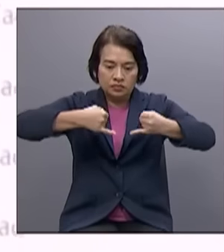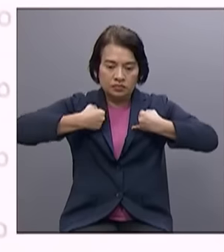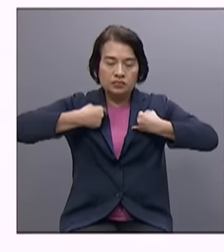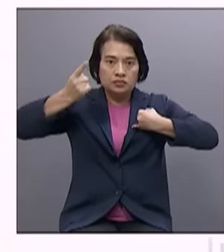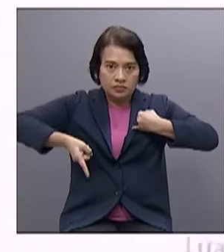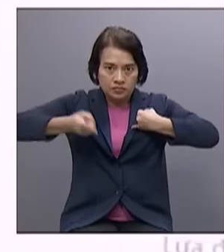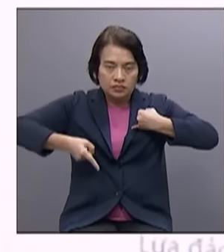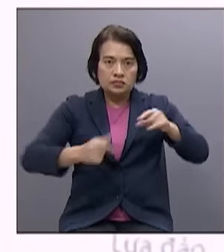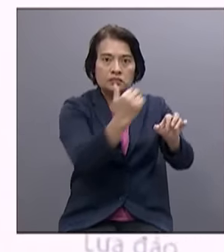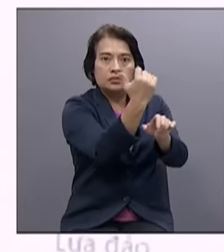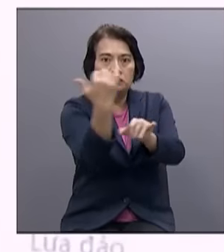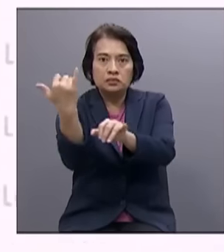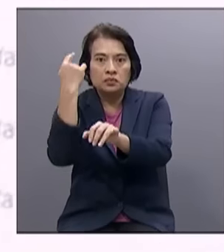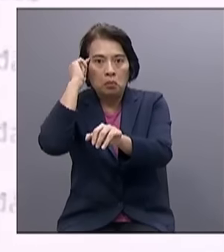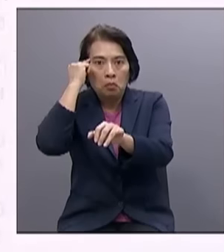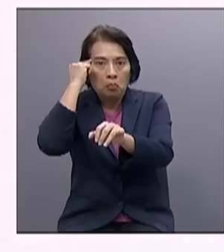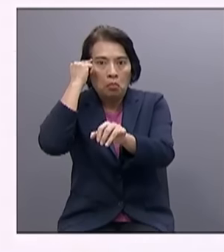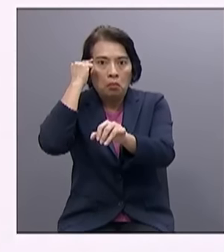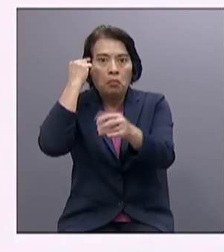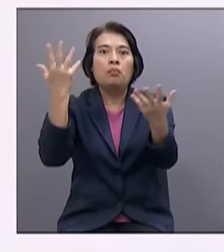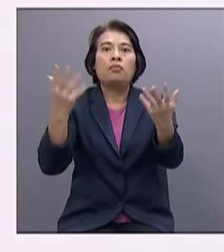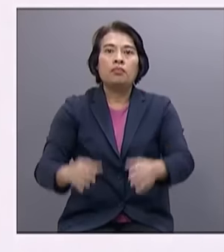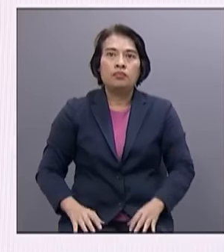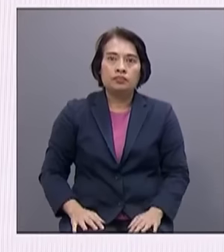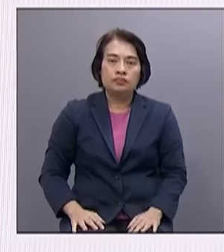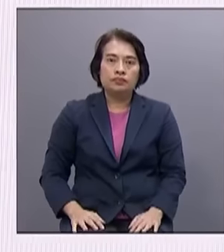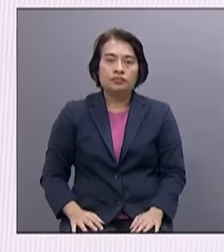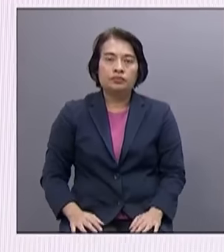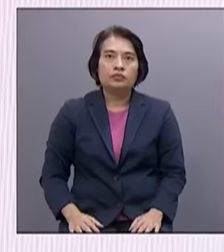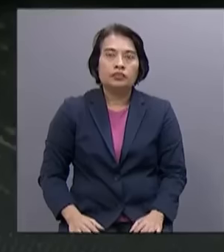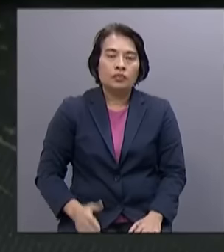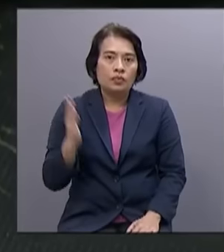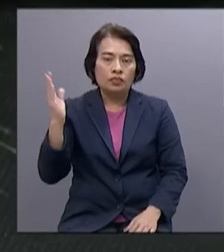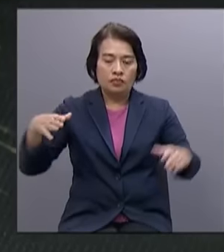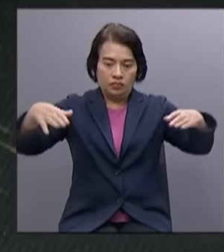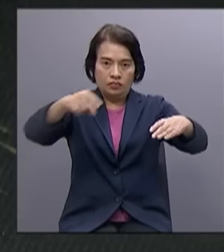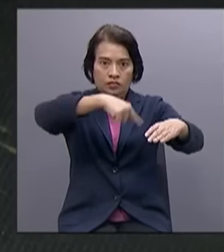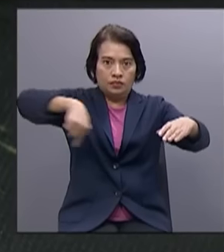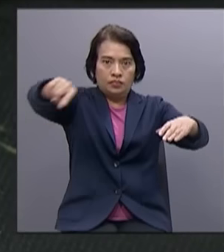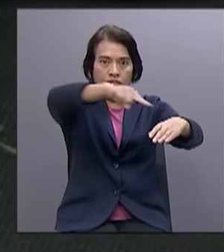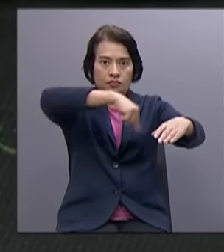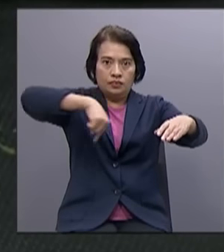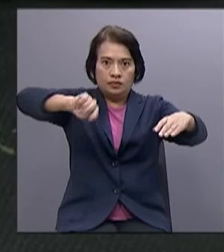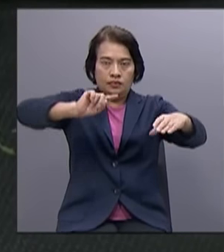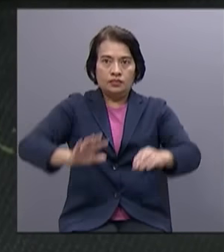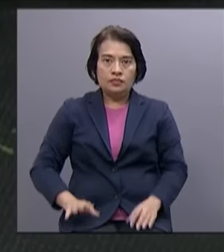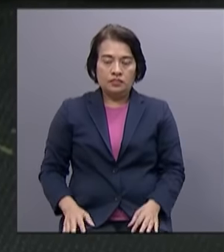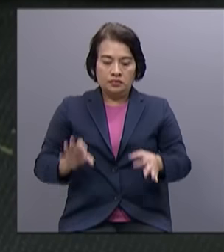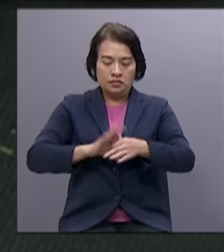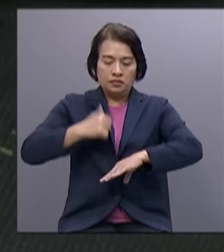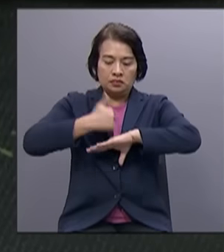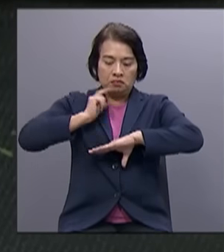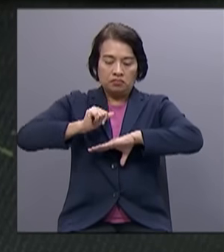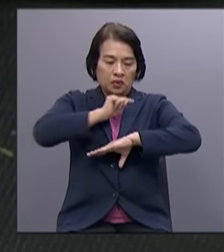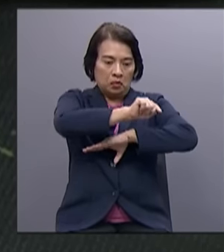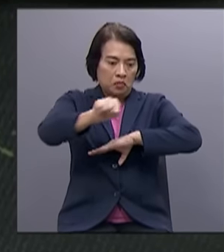จริงจะไม่รู้เรื่องเลยค่ะซึ่งเครือข่ายอาชญากรรมไซเบอร์ชุดนี้ได้สร้างหนึ่งในกองทัพซอมบี้ที่ใหญ่ที่สุดใน